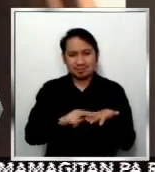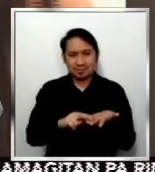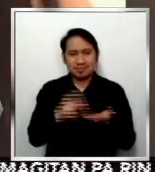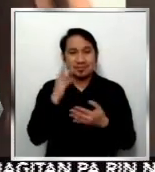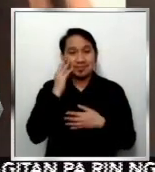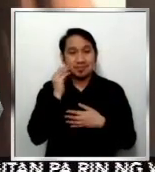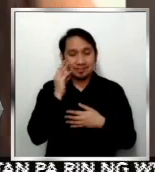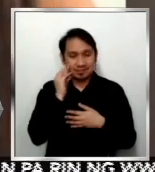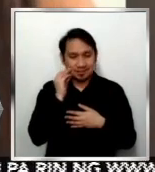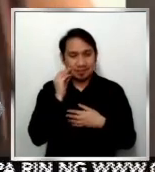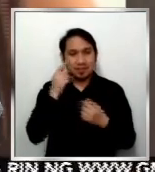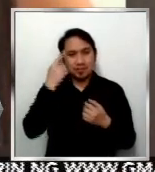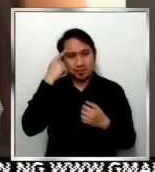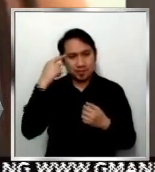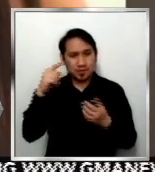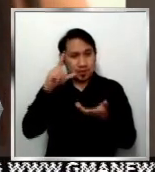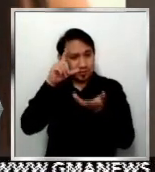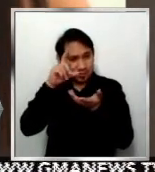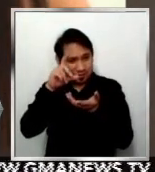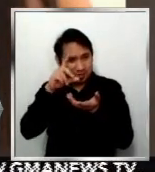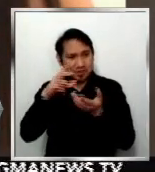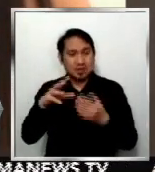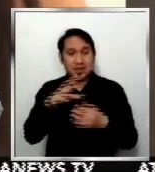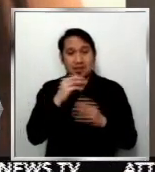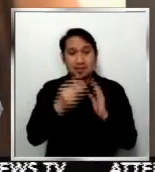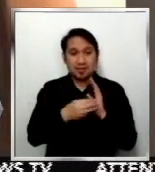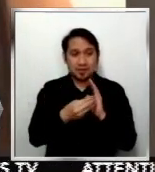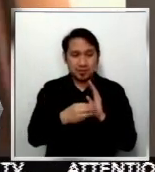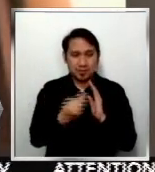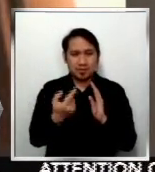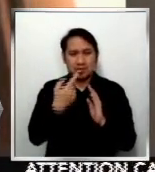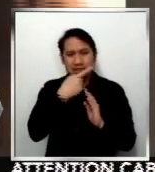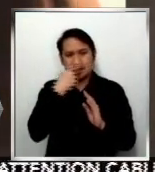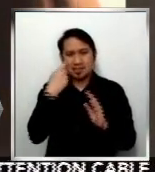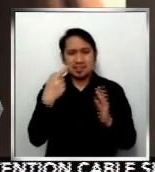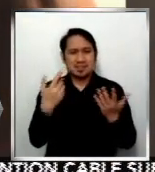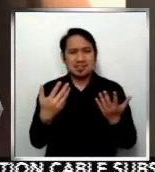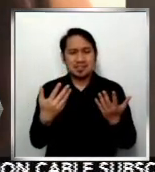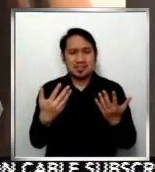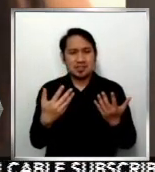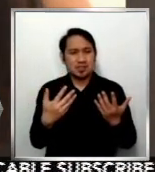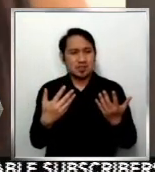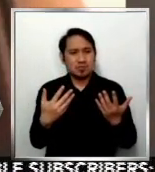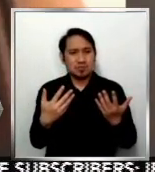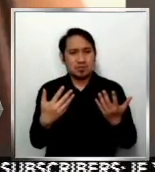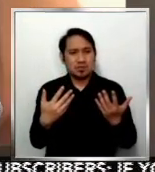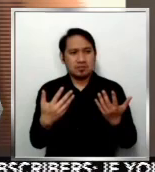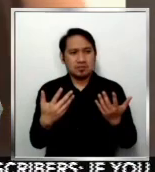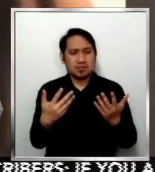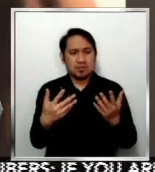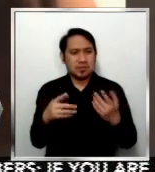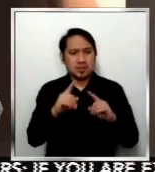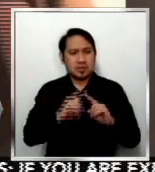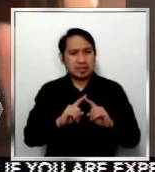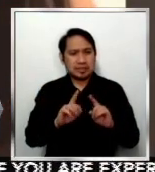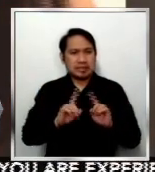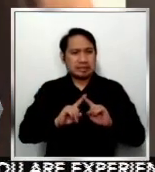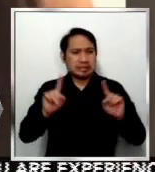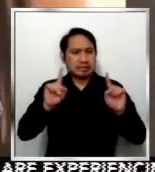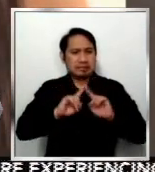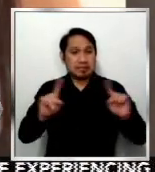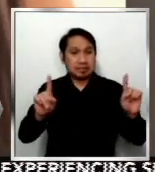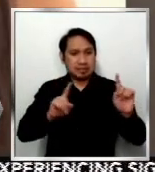shoot and the cover. And yung vibe kasi ng magazine cover, very out of the box, very playful, very